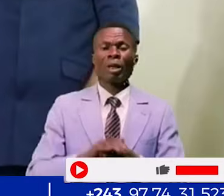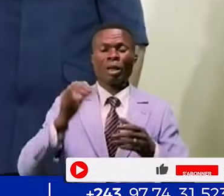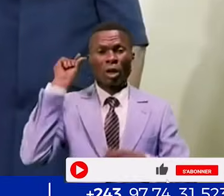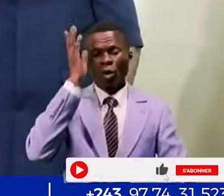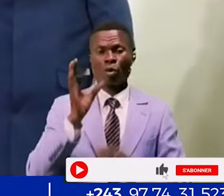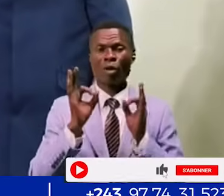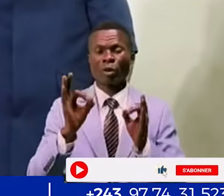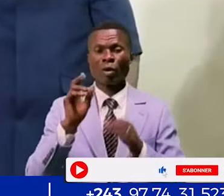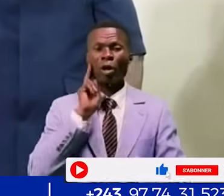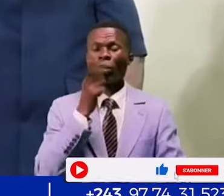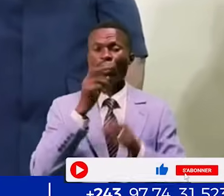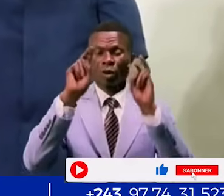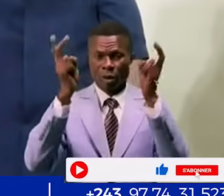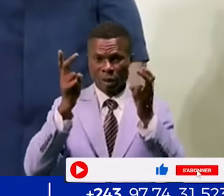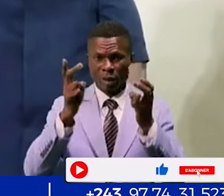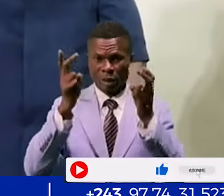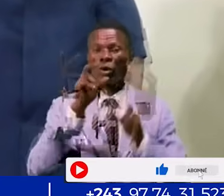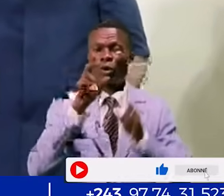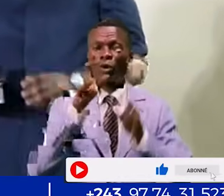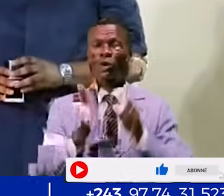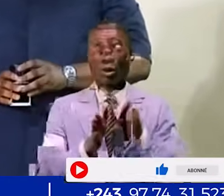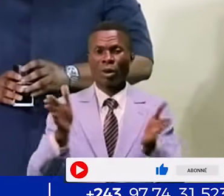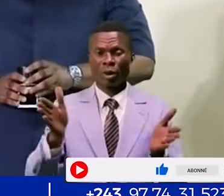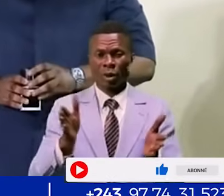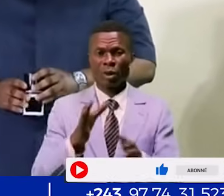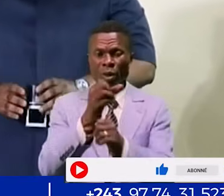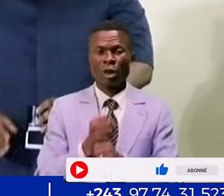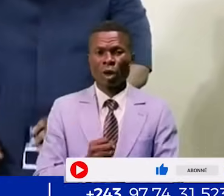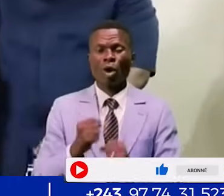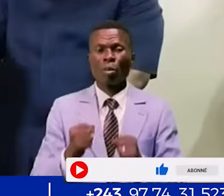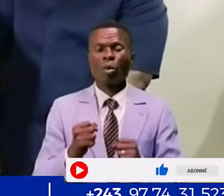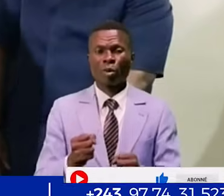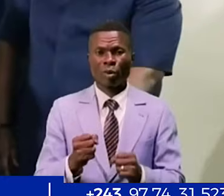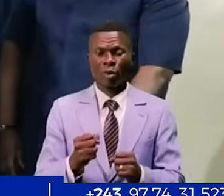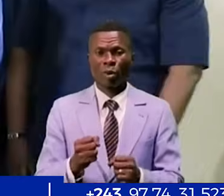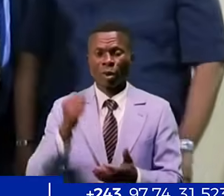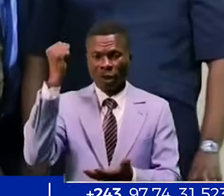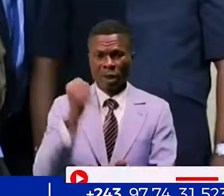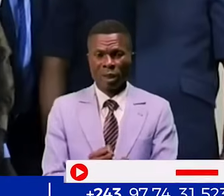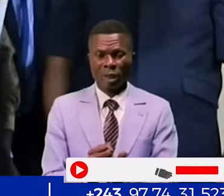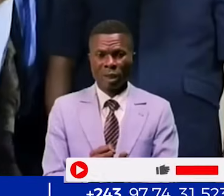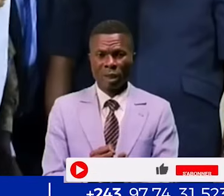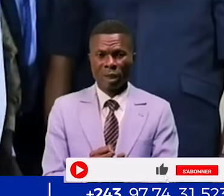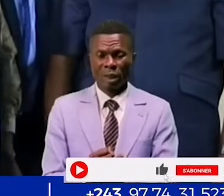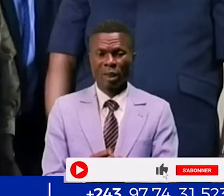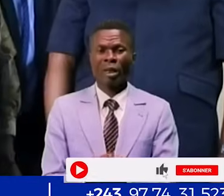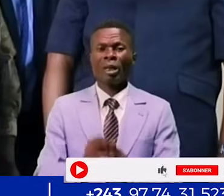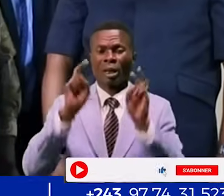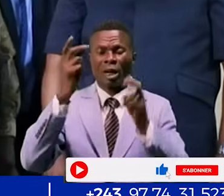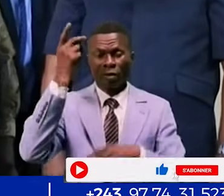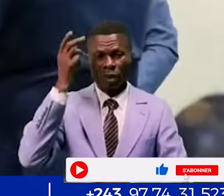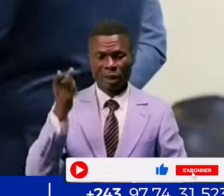de l'hôtel de ville a reçu de manière officielle les symboles du pouvoir, notamment le sceau et le drapeau de la capitale